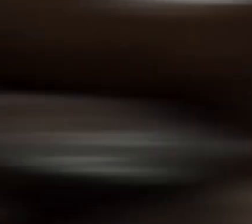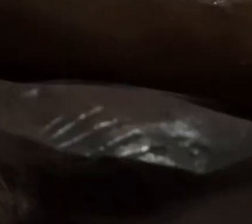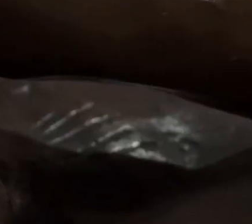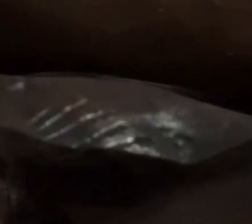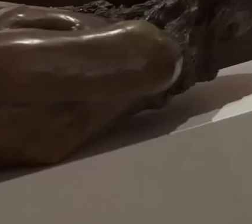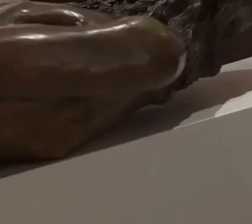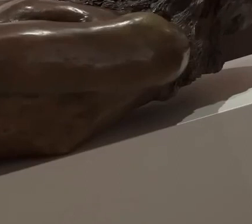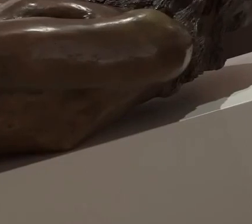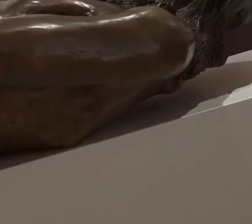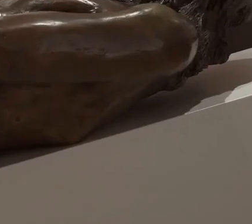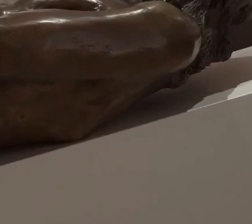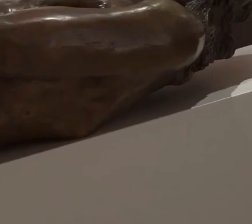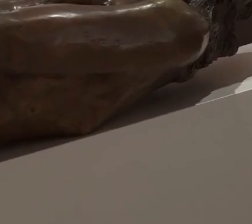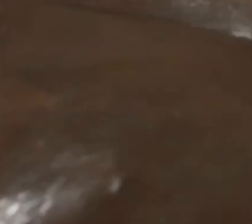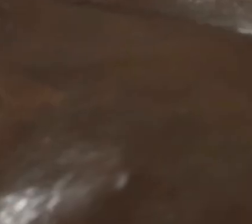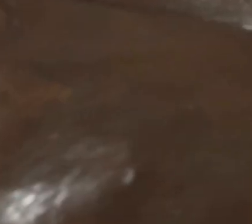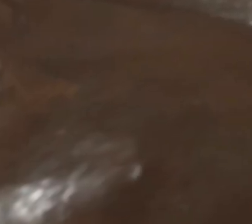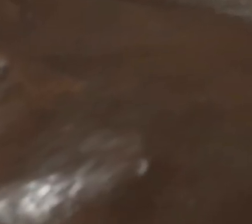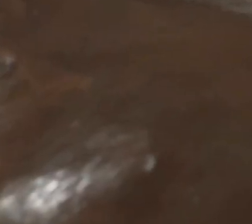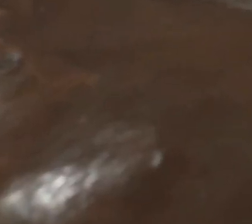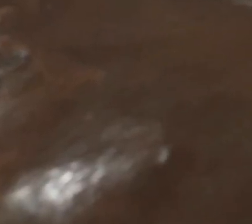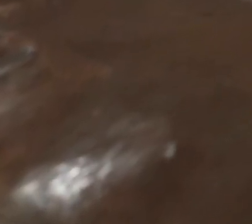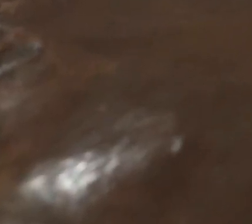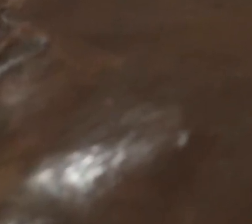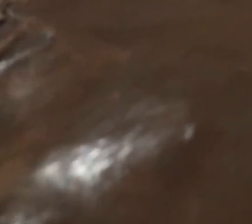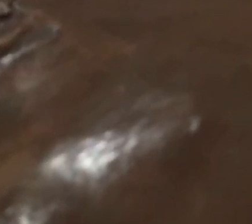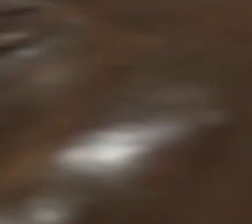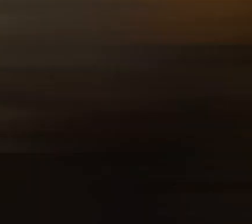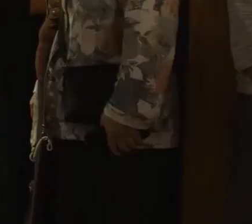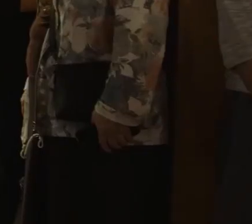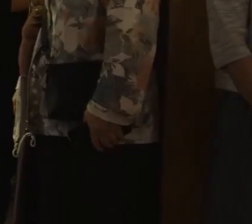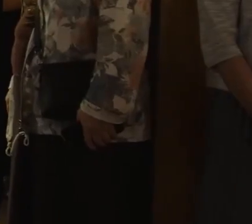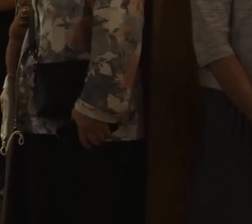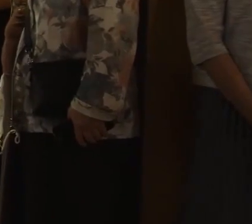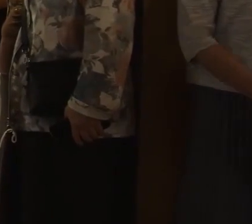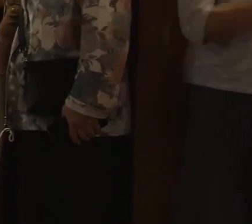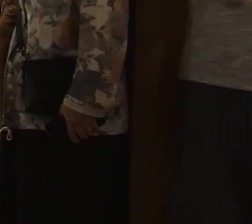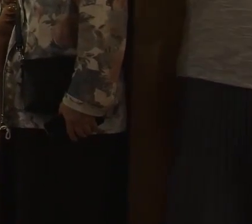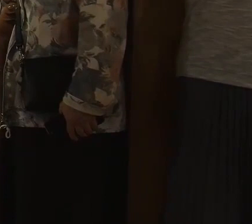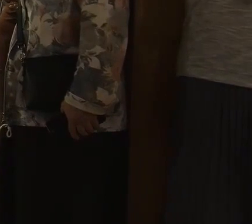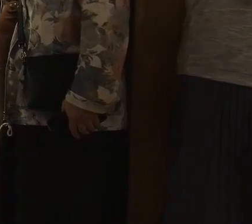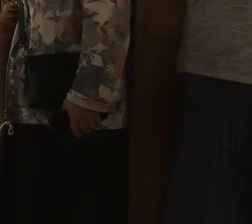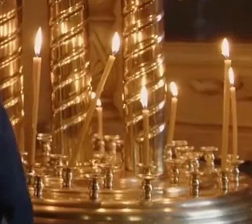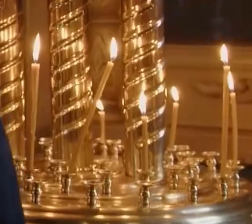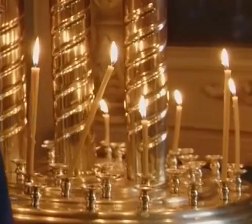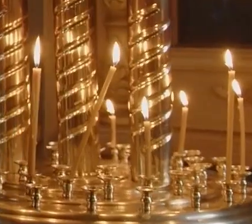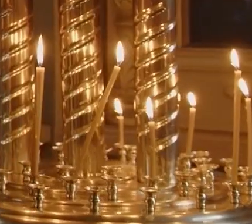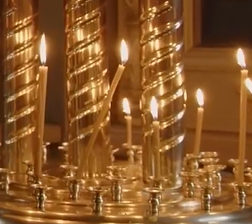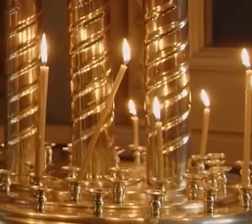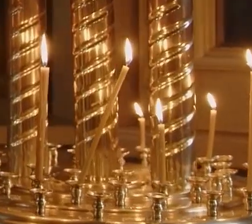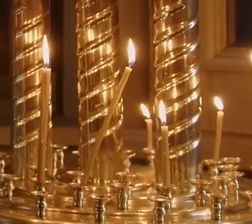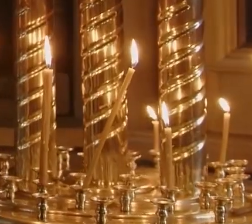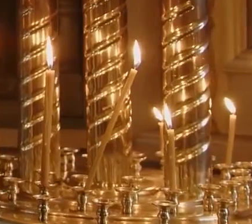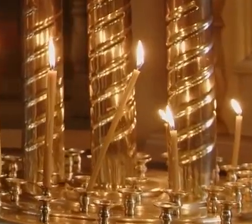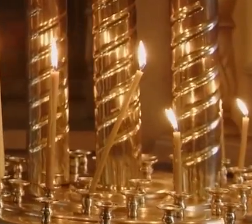Скульптура позволяет нам увидеть, каким был Иисус, когда его перенесли в пещеру. Образ особенный, не постижимый. Все